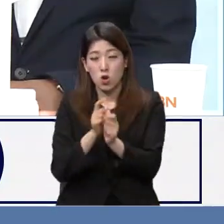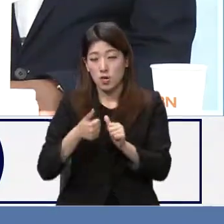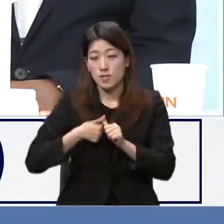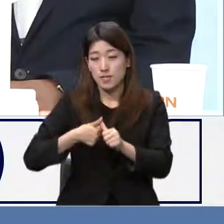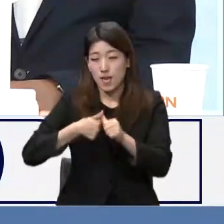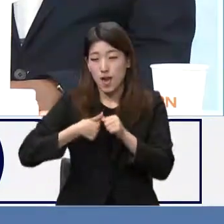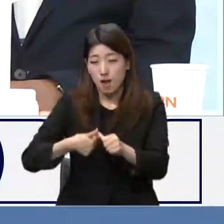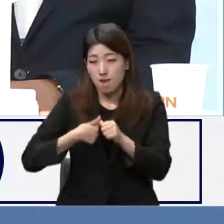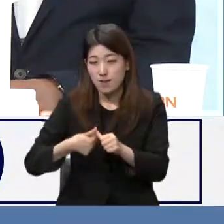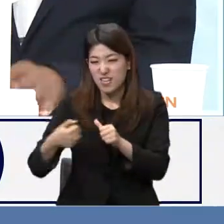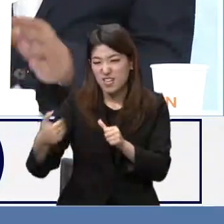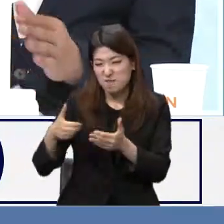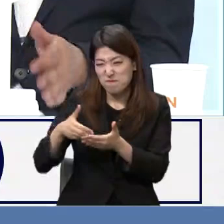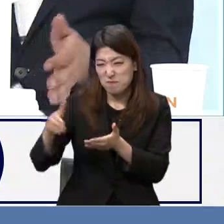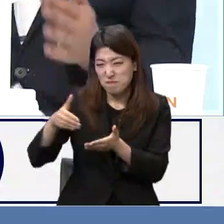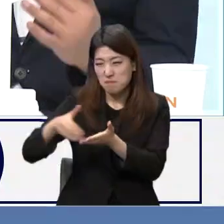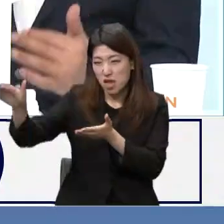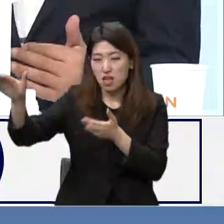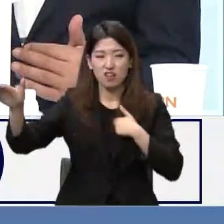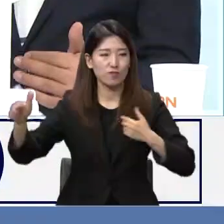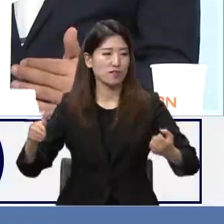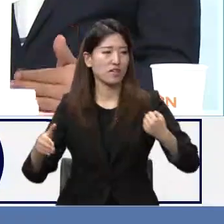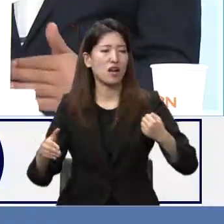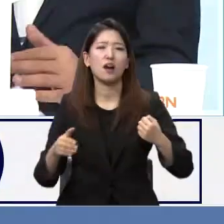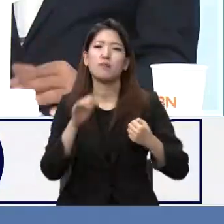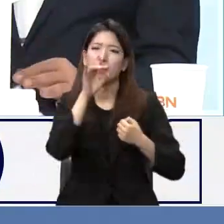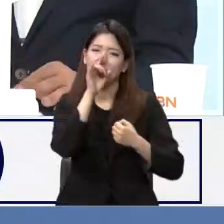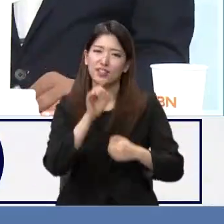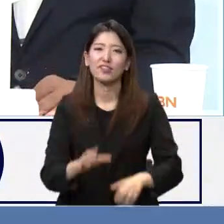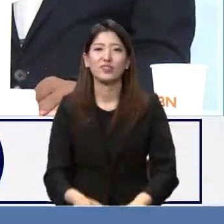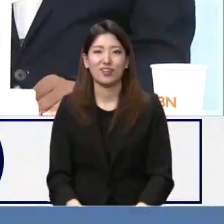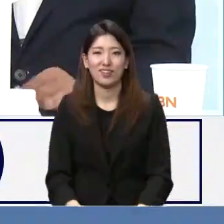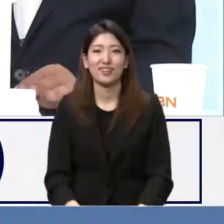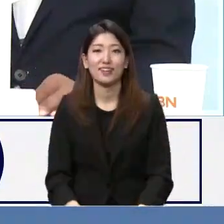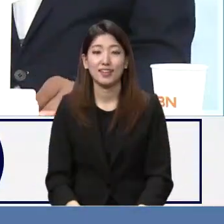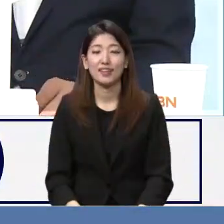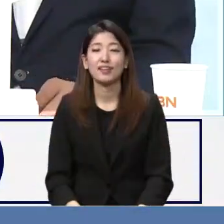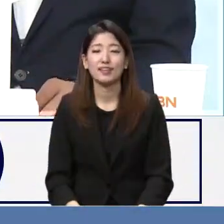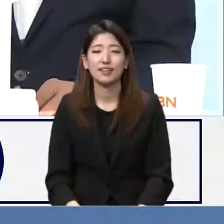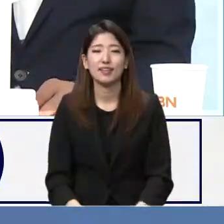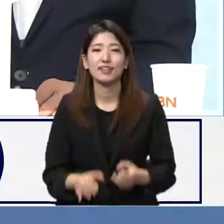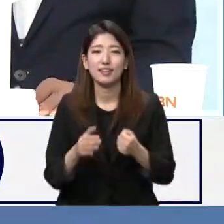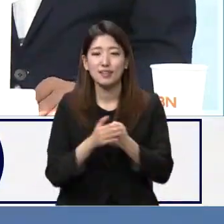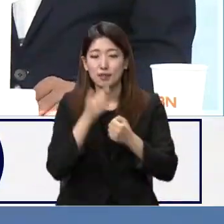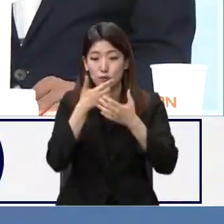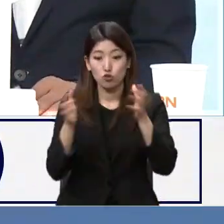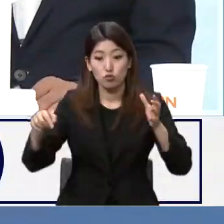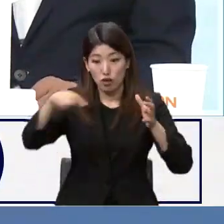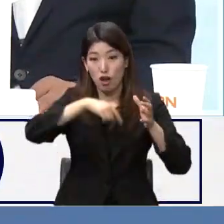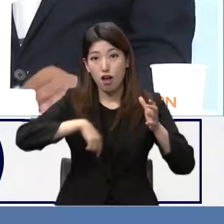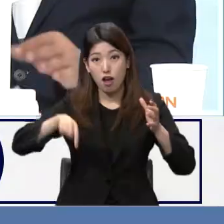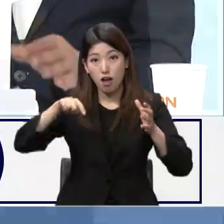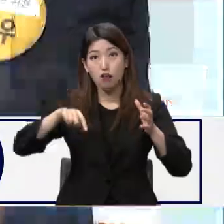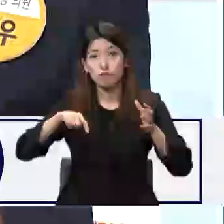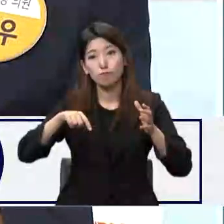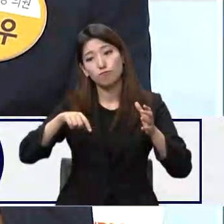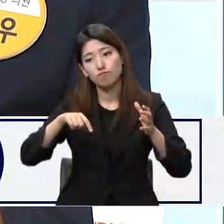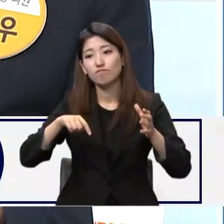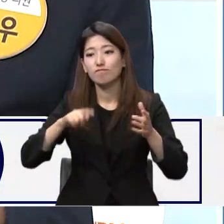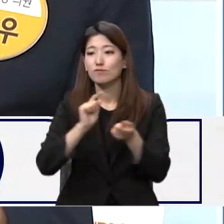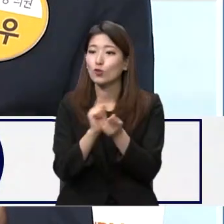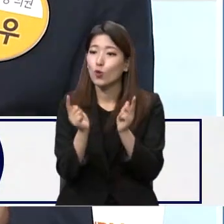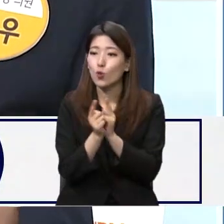되는데 저는 저의 민주당이 그런 걸 끌어낼 수 있는 충분한 용광로가 될 수 있기 때문에 다양한 의견이